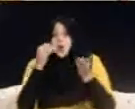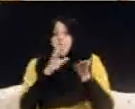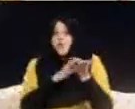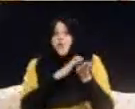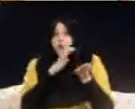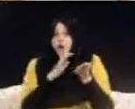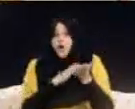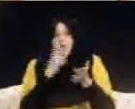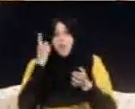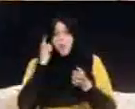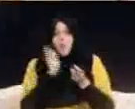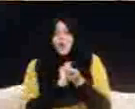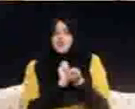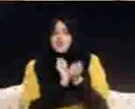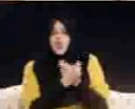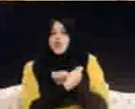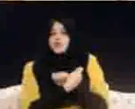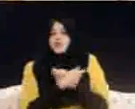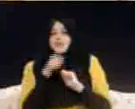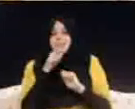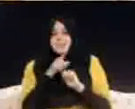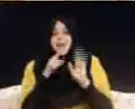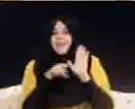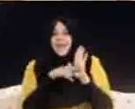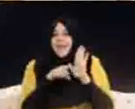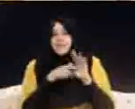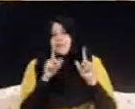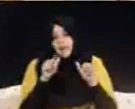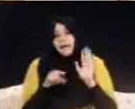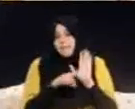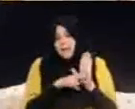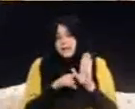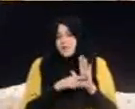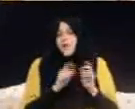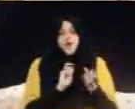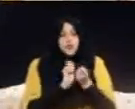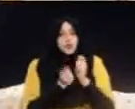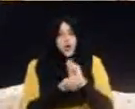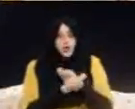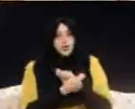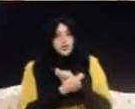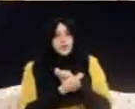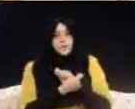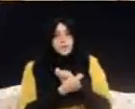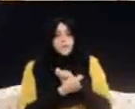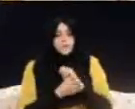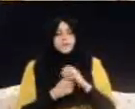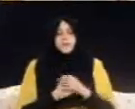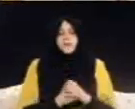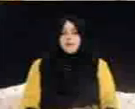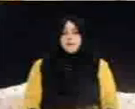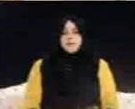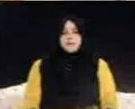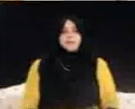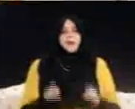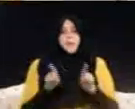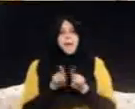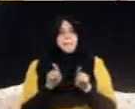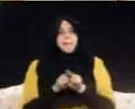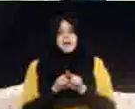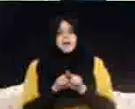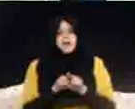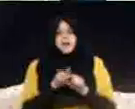من أجل تبديد تلك الرذائل، كما جاءت السنة للهدف نفسه. ألم يقل الله عز